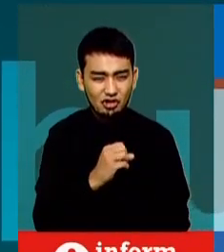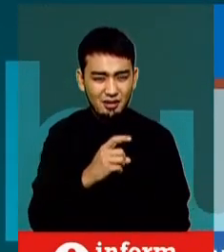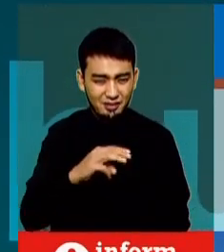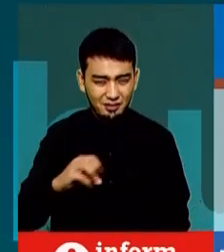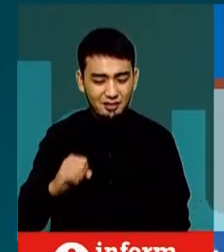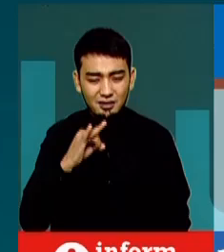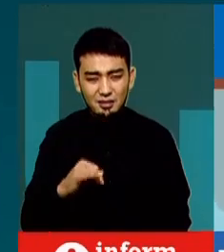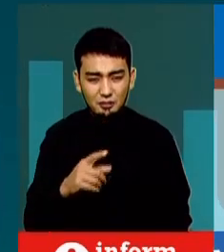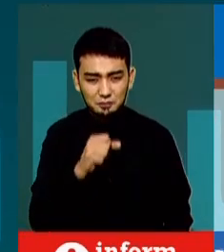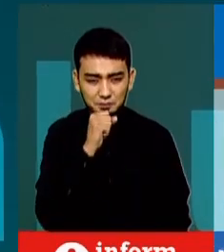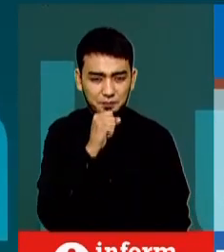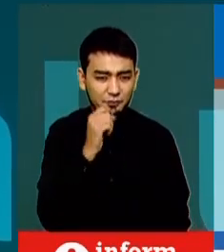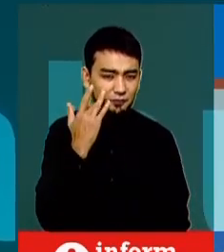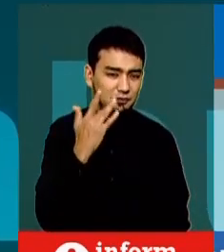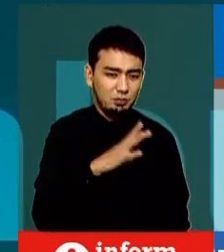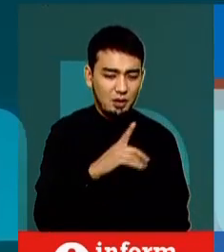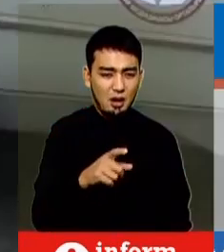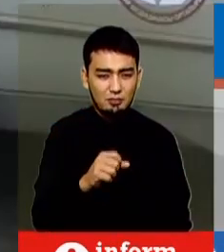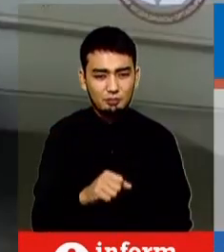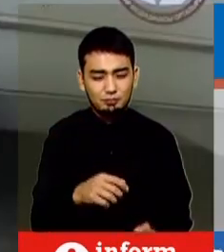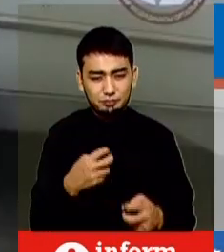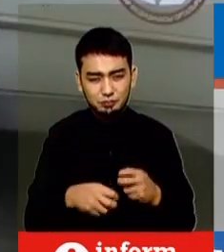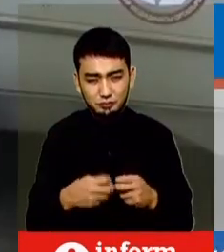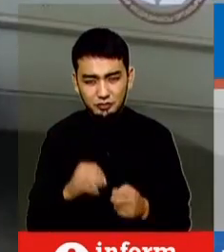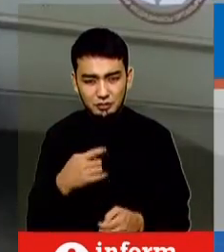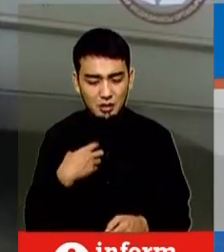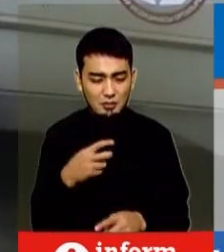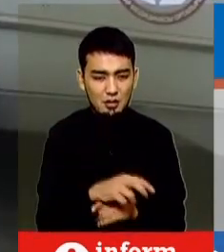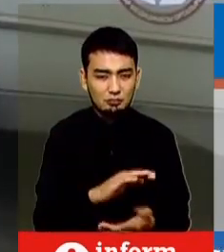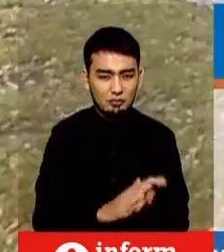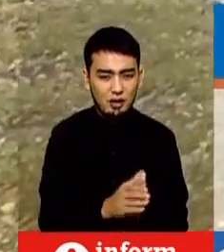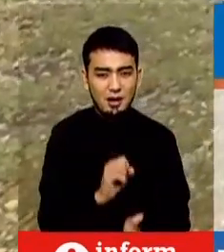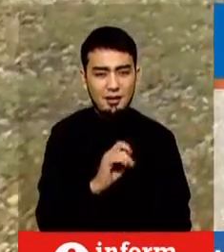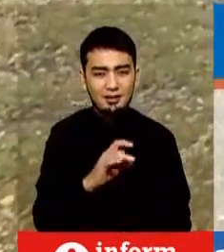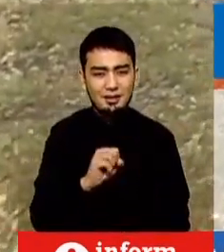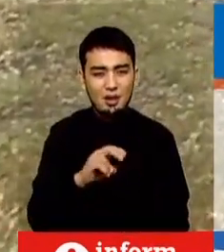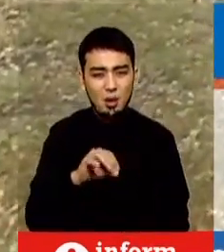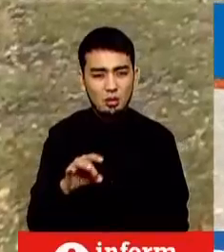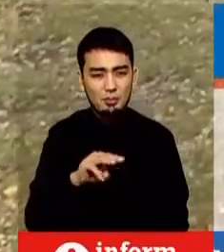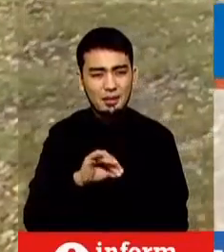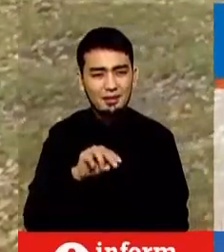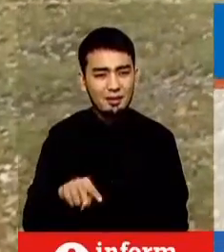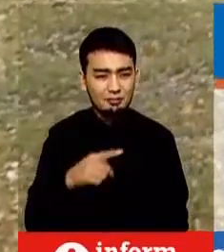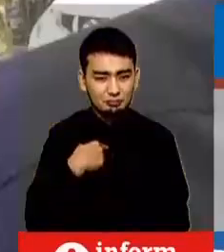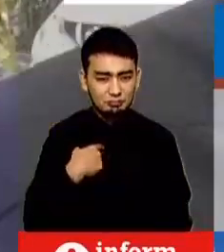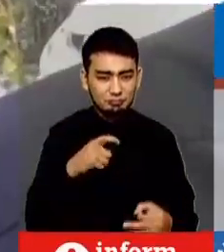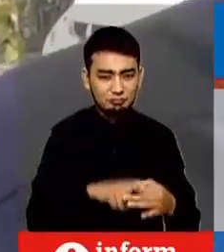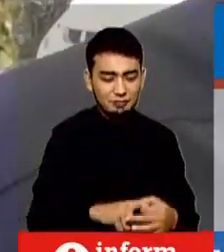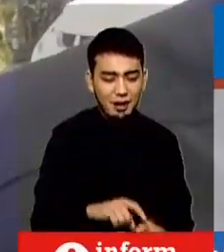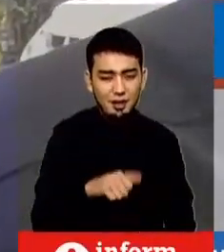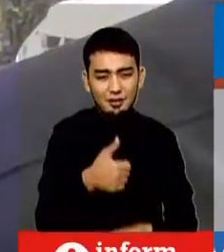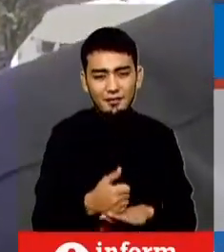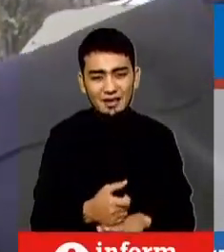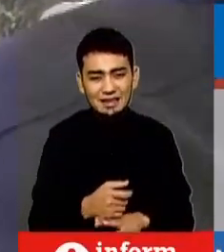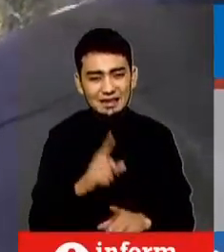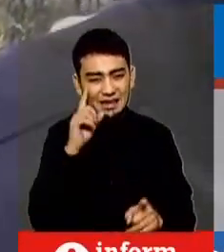якобы замалчивают, потому что аварийная служба – частное ТО и находится на контракте у ArcelorMittal Темиртау. По словам спасателей, их главная цель – это не